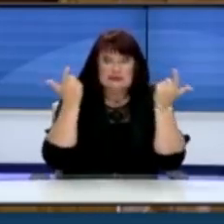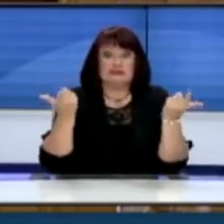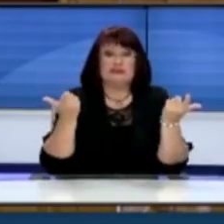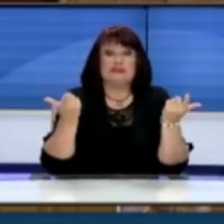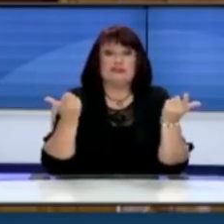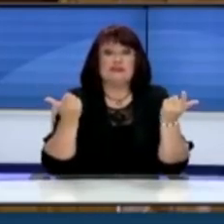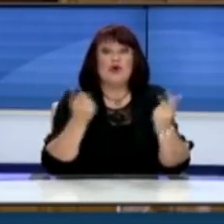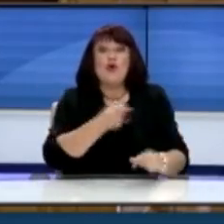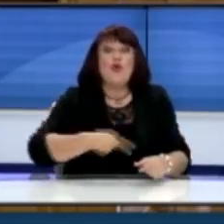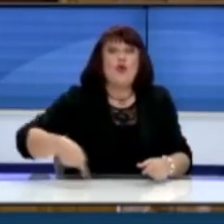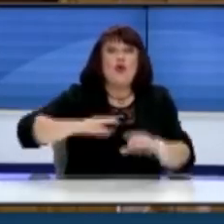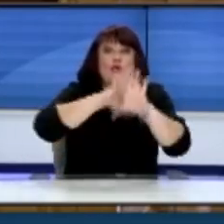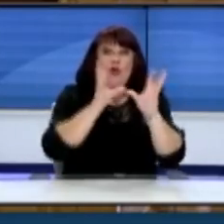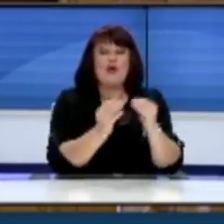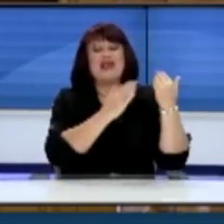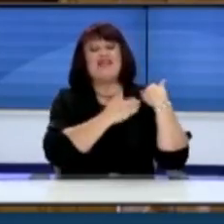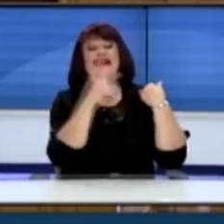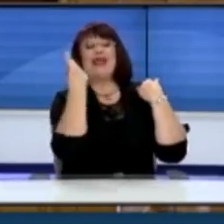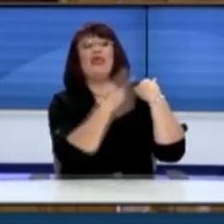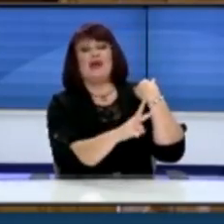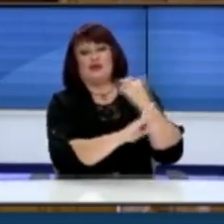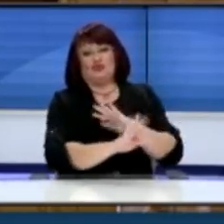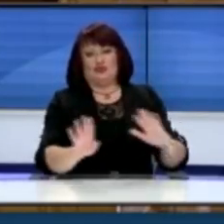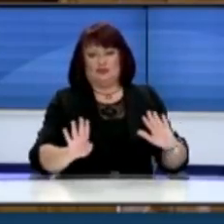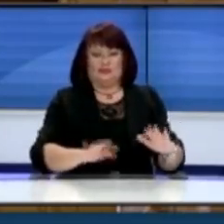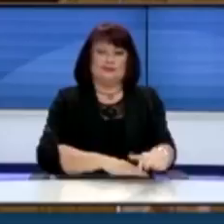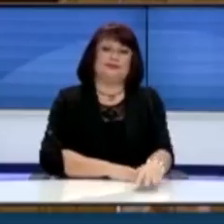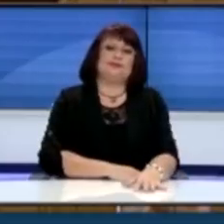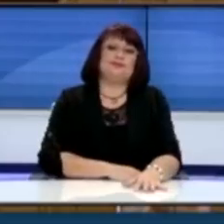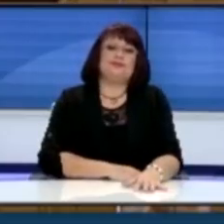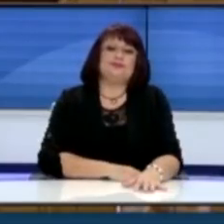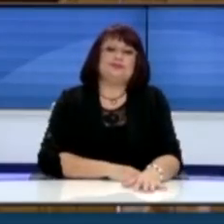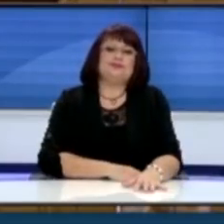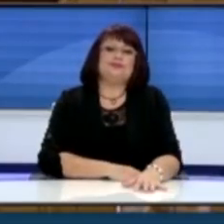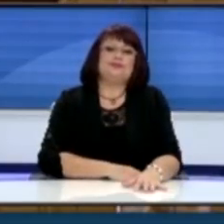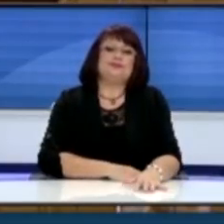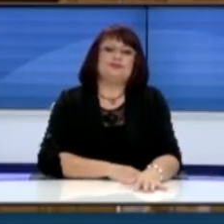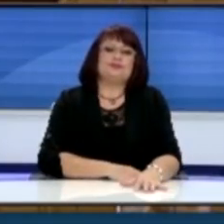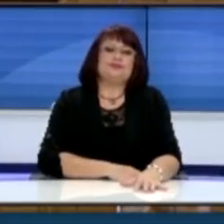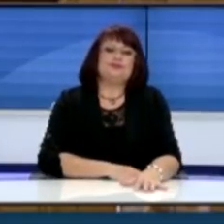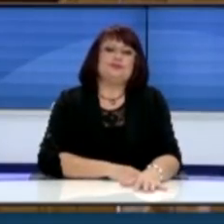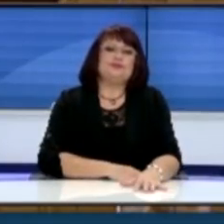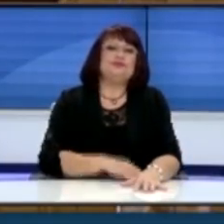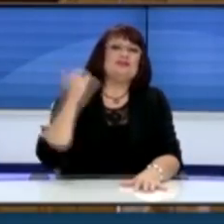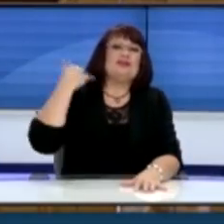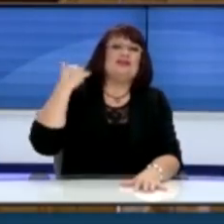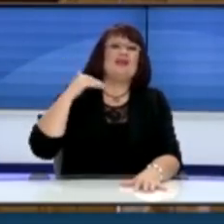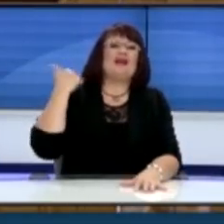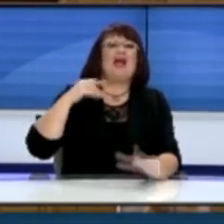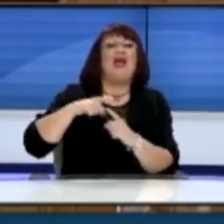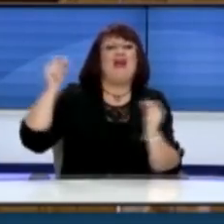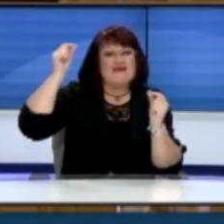ευθύνη όλη είναι δική σας. Κυρίες και κύριοι, στην Εύβοια, στην